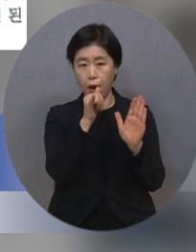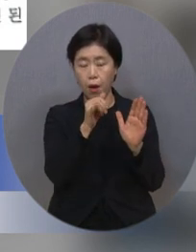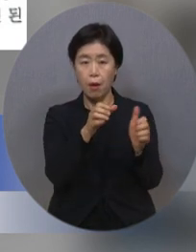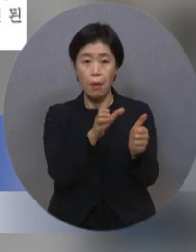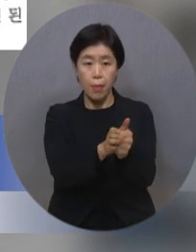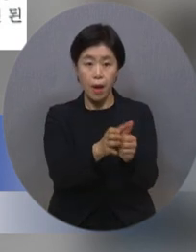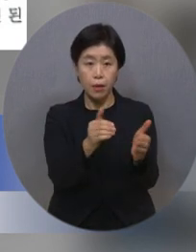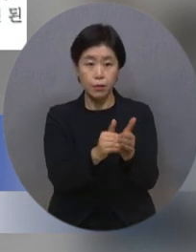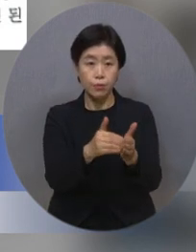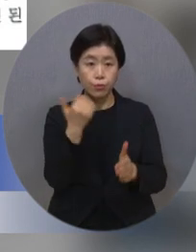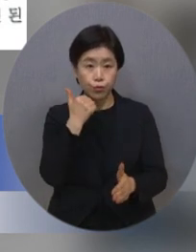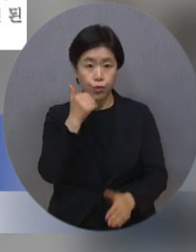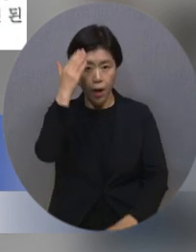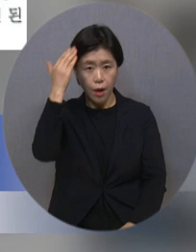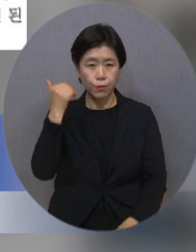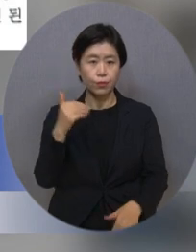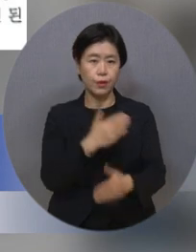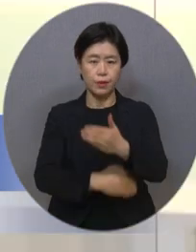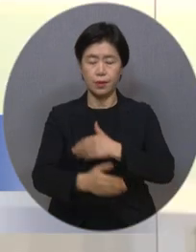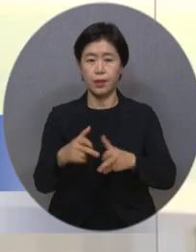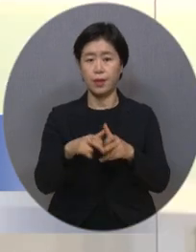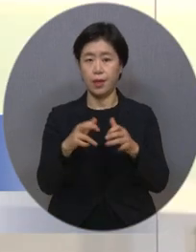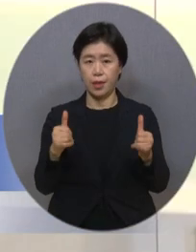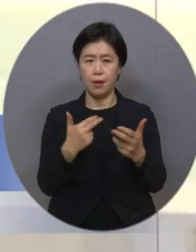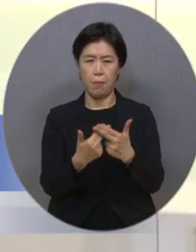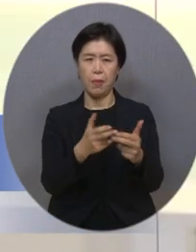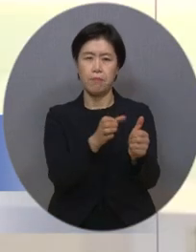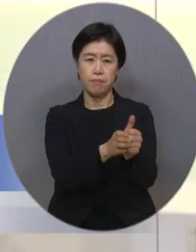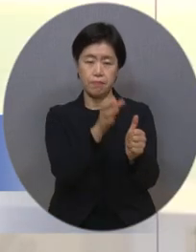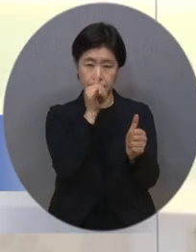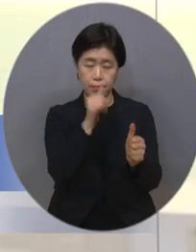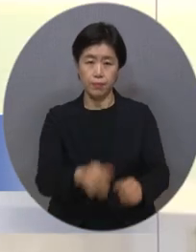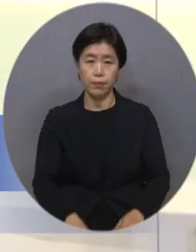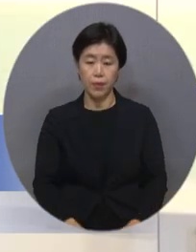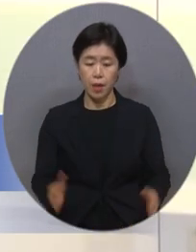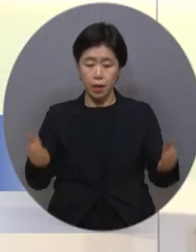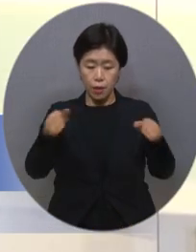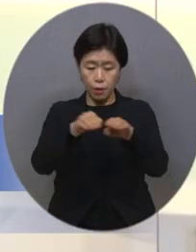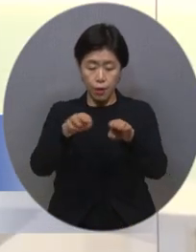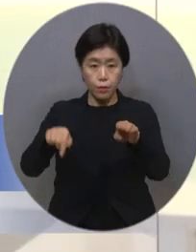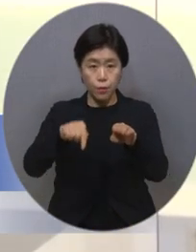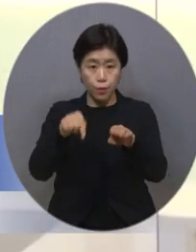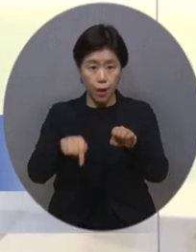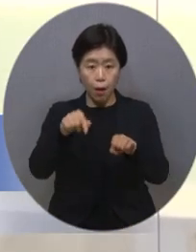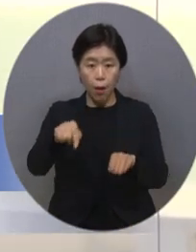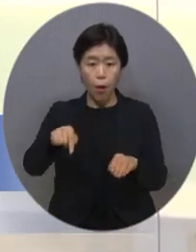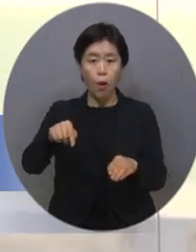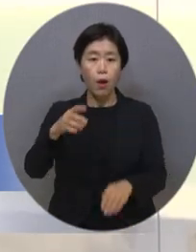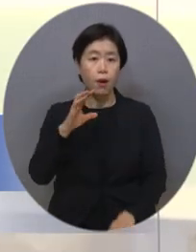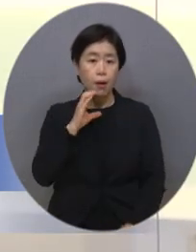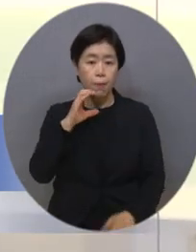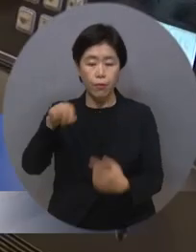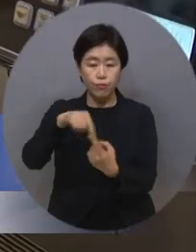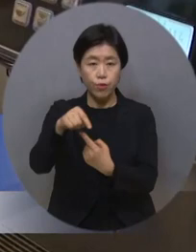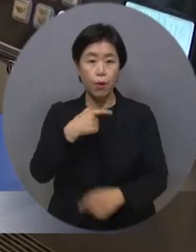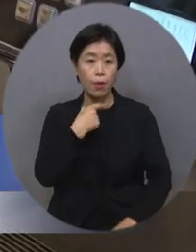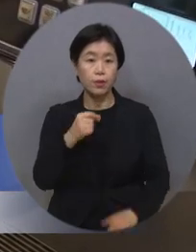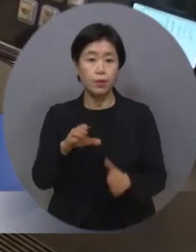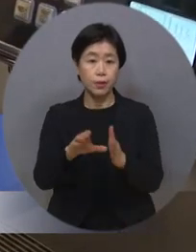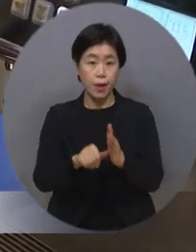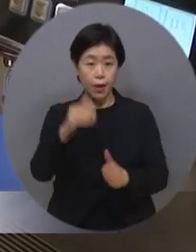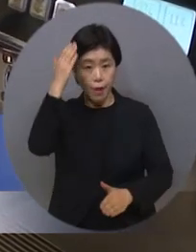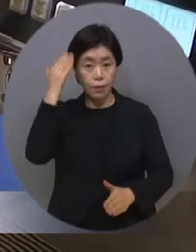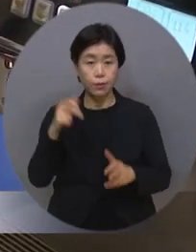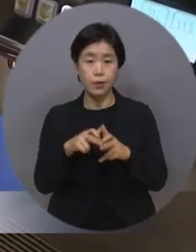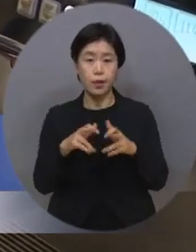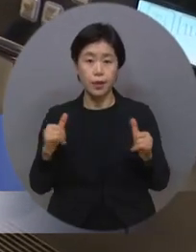지체장애인협회가 선정됐습니다 기관 내 유효 공간을 활용해 아이가 에브리싱을 설치 운영하고자 할 경우